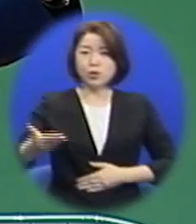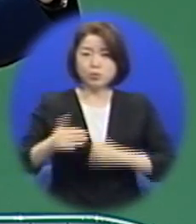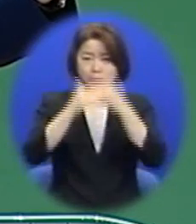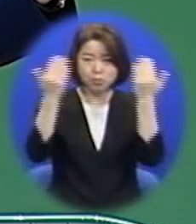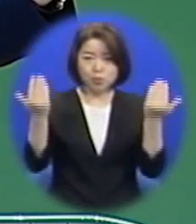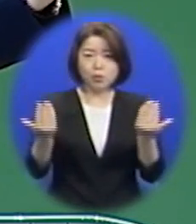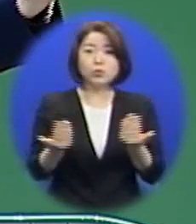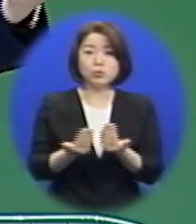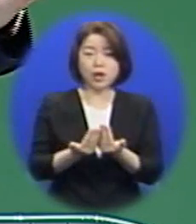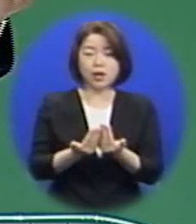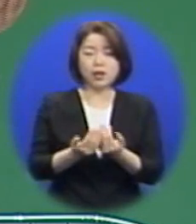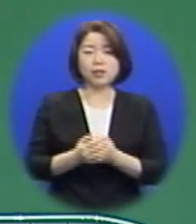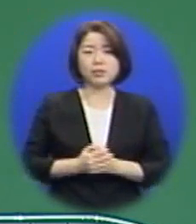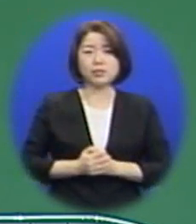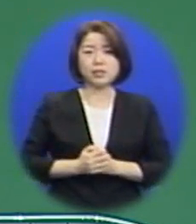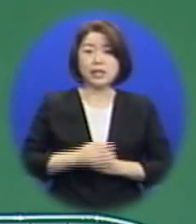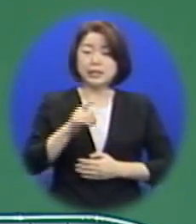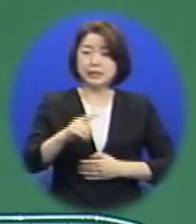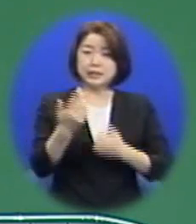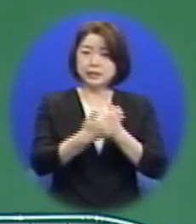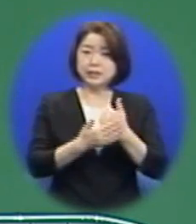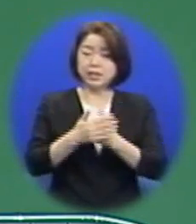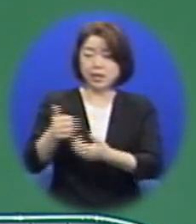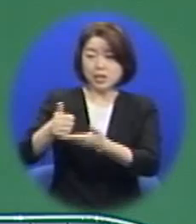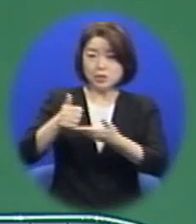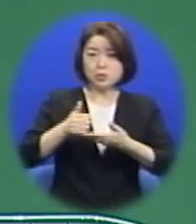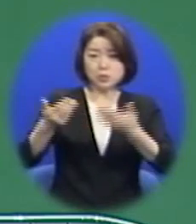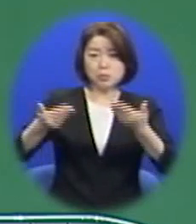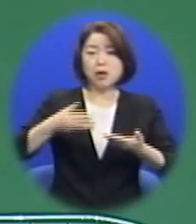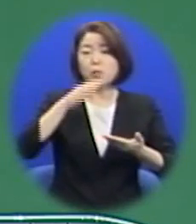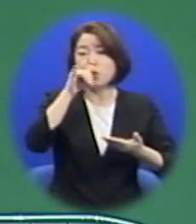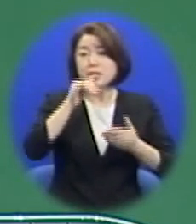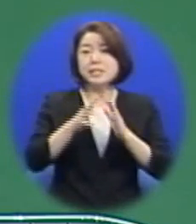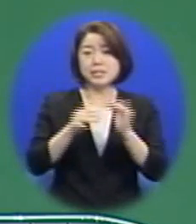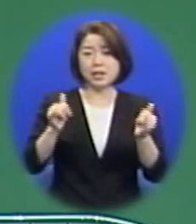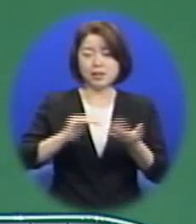다 그 은혜의 초청을 받고 있는 사람입니다.